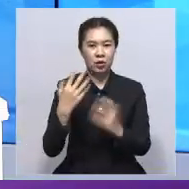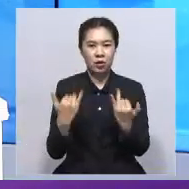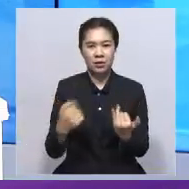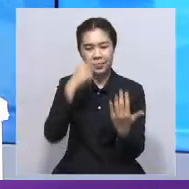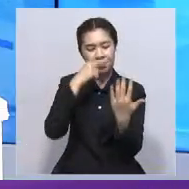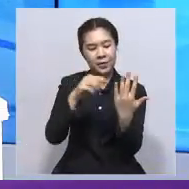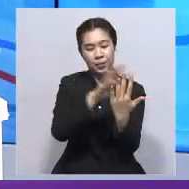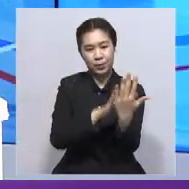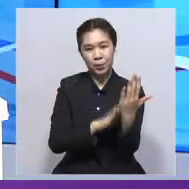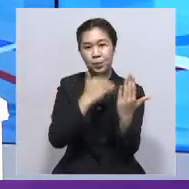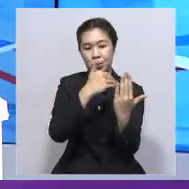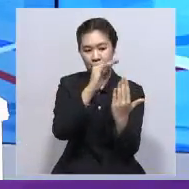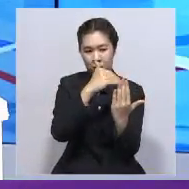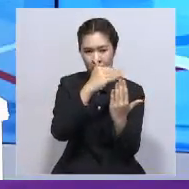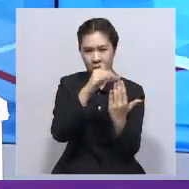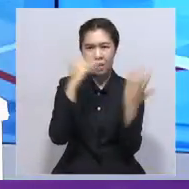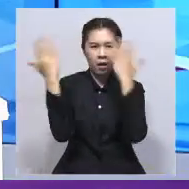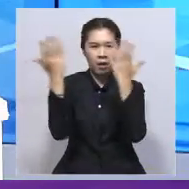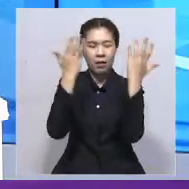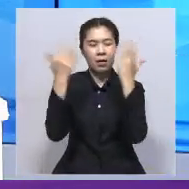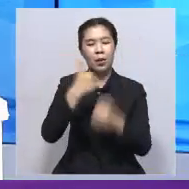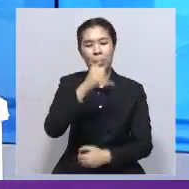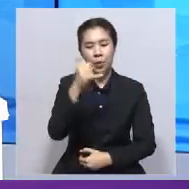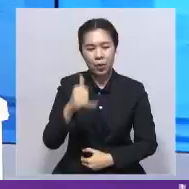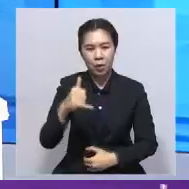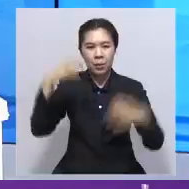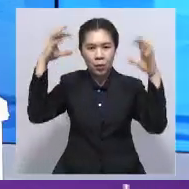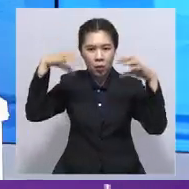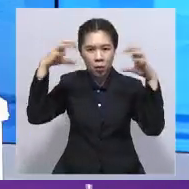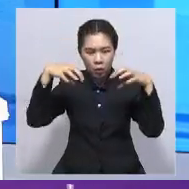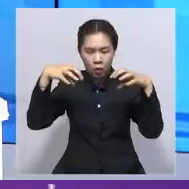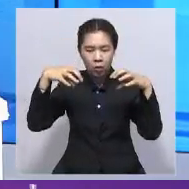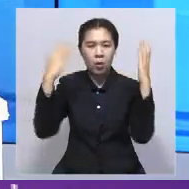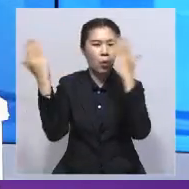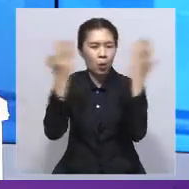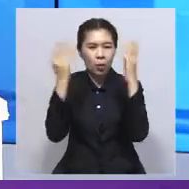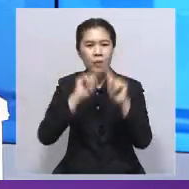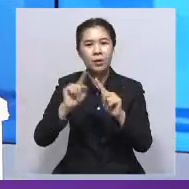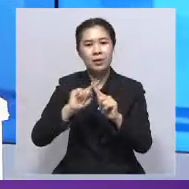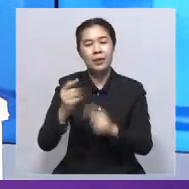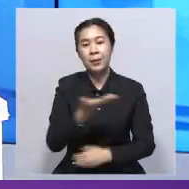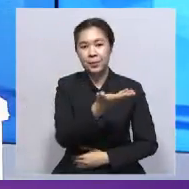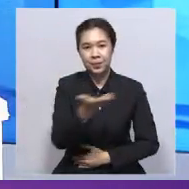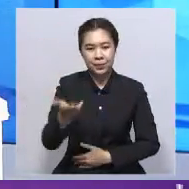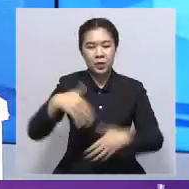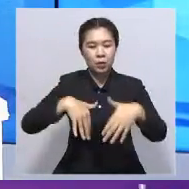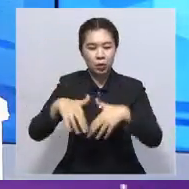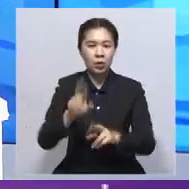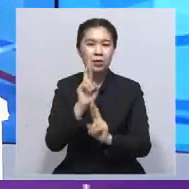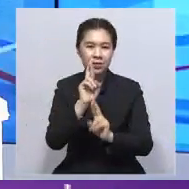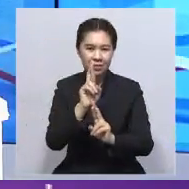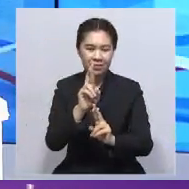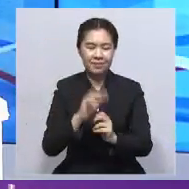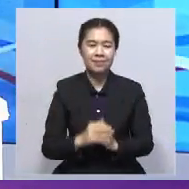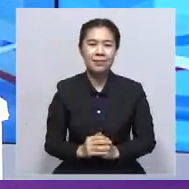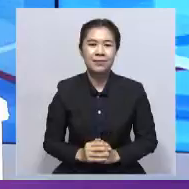ประเทศไทยตอนบนจะมีอากาศที่แปรปรวนค่ะเกิดพายุฝนฟ้าคะนองแล้วก็ลมกระโชกแรงขอให้พี่น้องประชาชนระมัดระวังอันตร